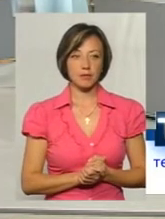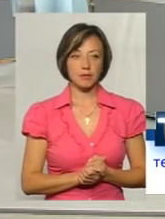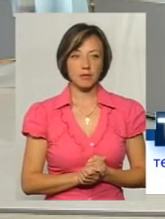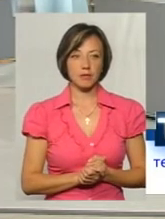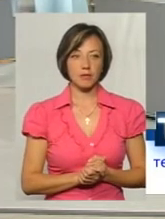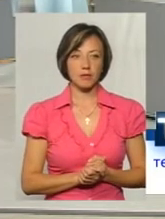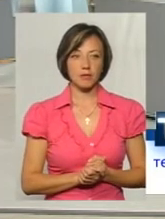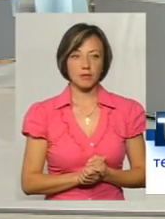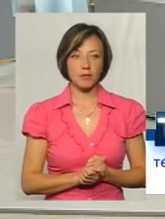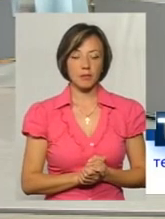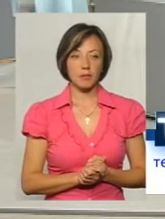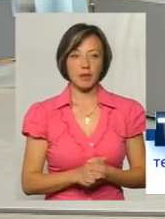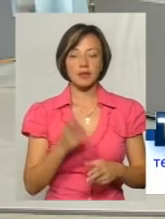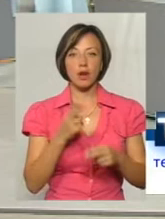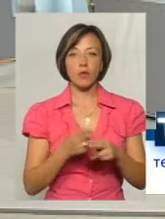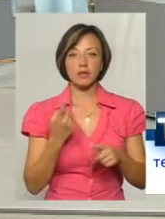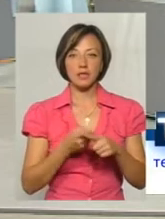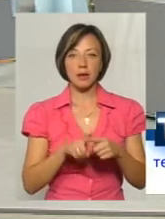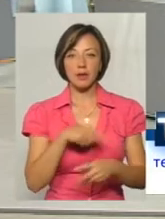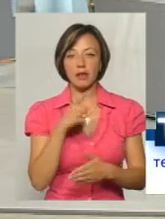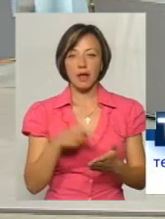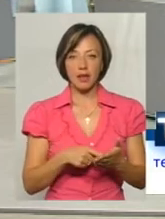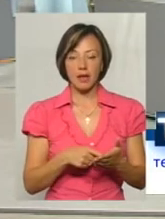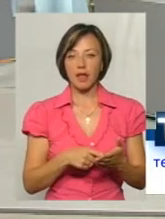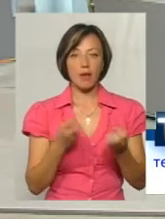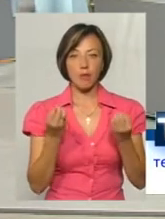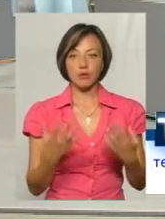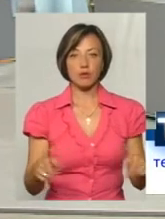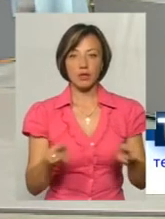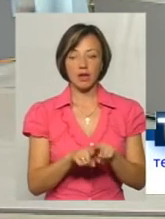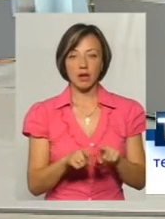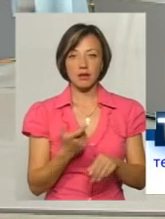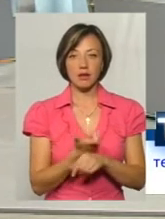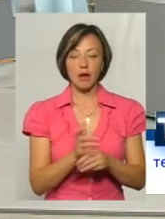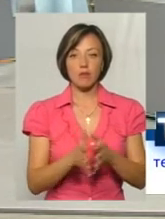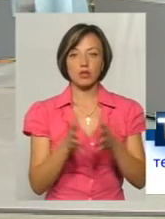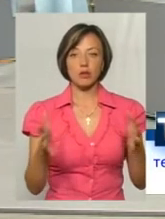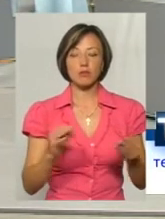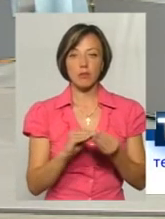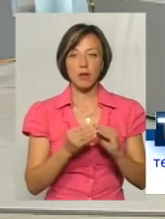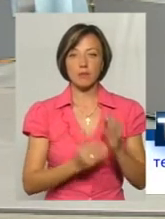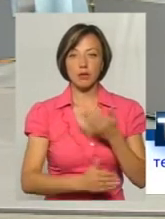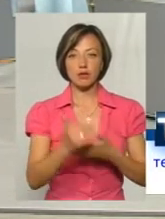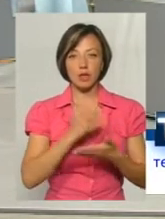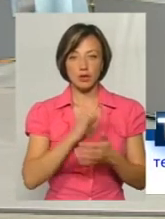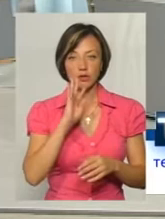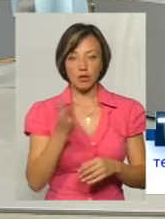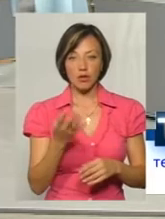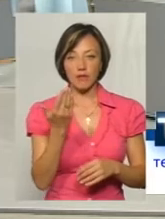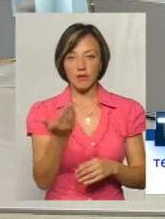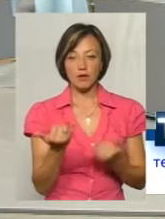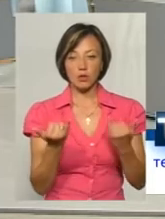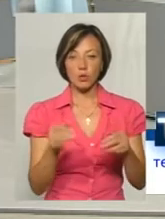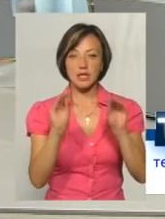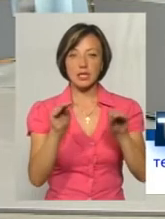хочу загострити ще це питання. Не просто так, це наймасштабніша проблема за останні 4 роки. Ви наводили